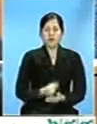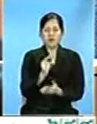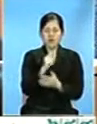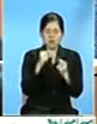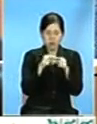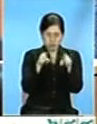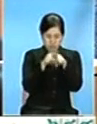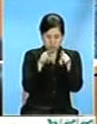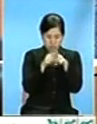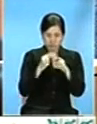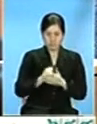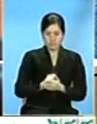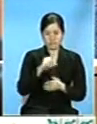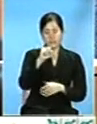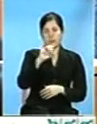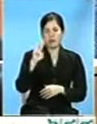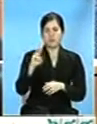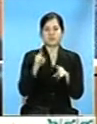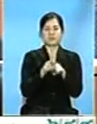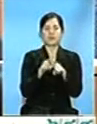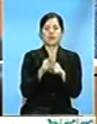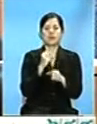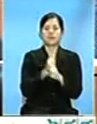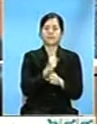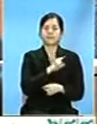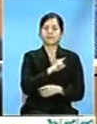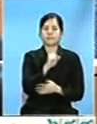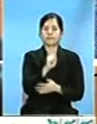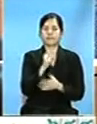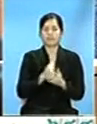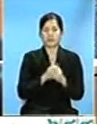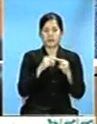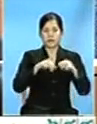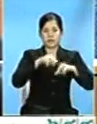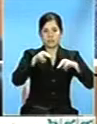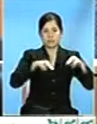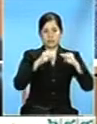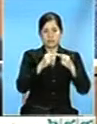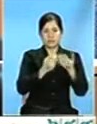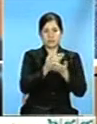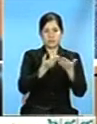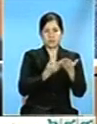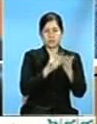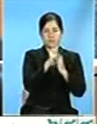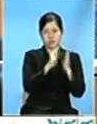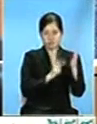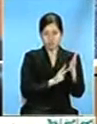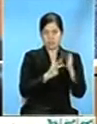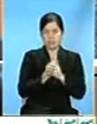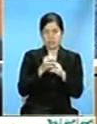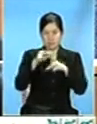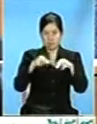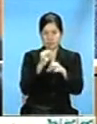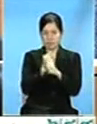คล้ายๆกันครับสมาชิกวุฒิสภาก็มีหน้าที่กันกรองกฎหมายมีหน้าที่ตรวจสอบการทำงาน